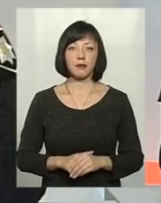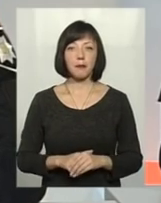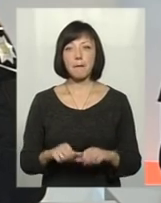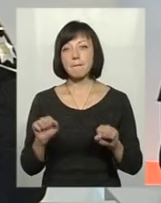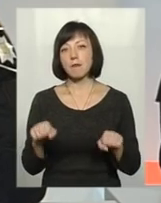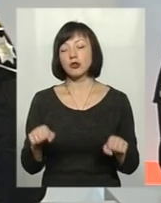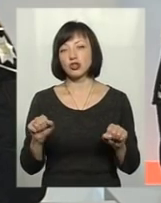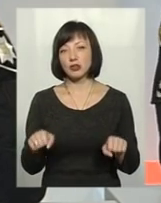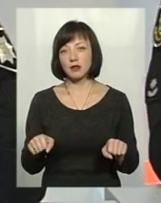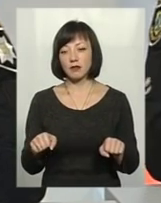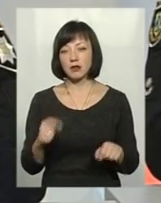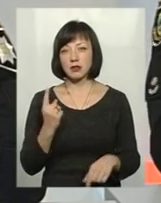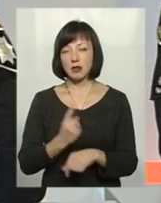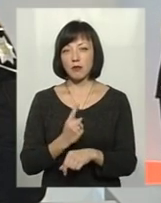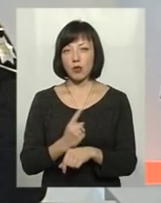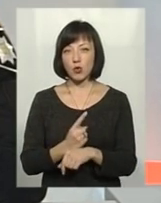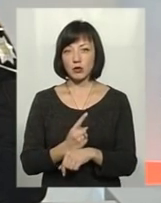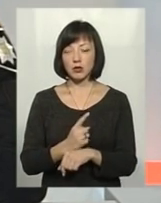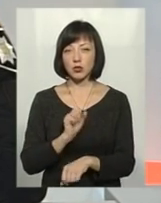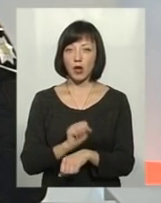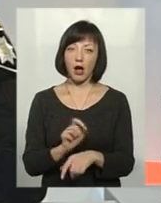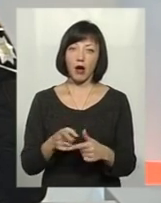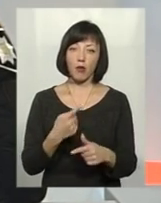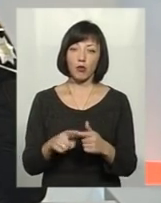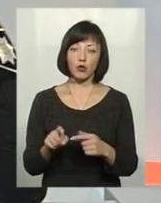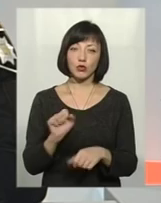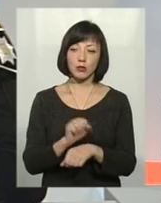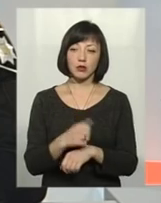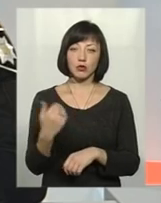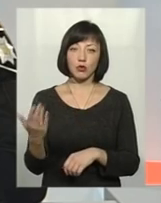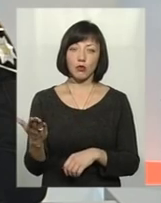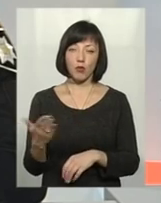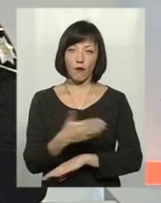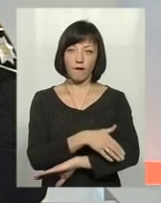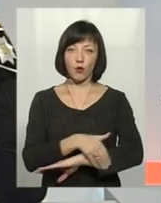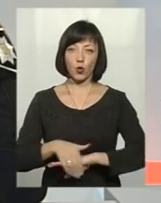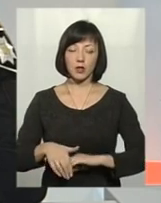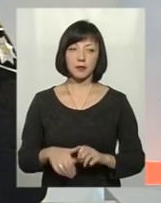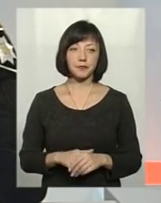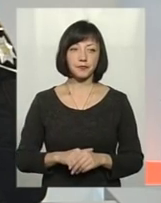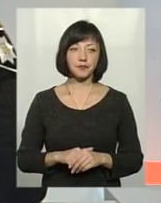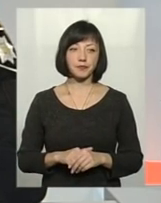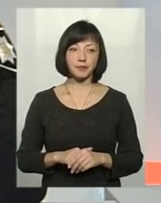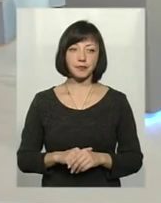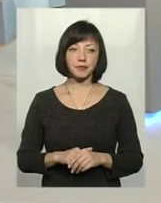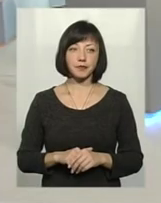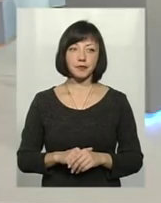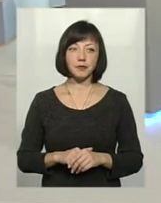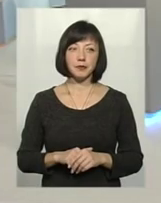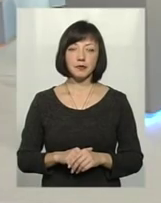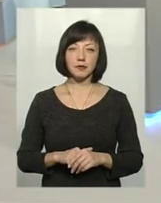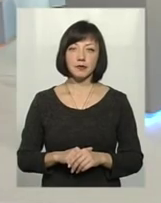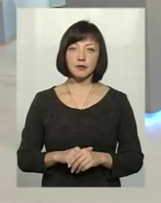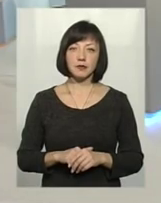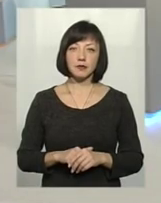Можливо, буде заборонена стоянка або зупинка з одного боку вулиці. Там облаштовано односторонній рух